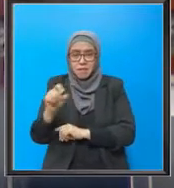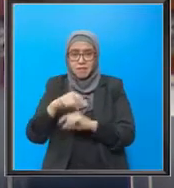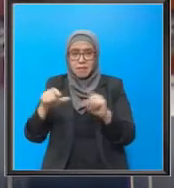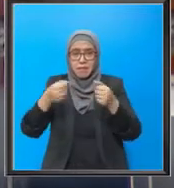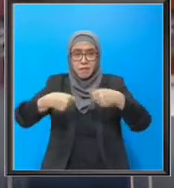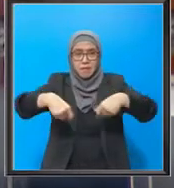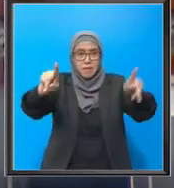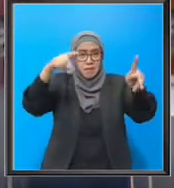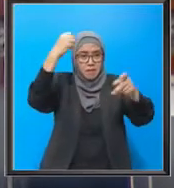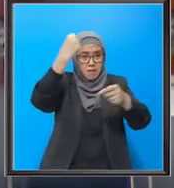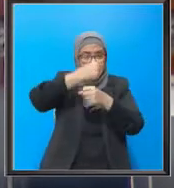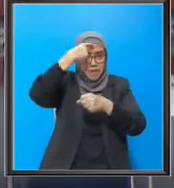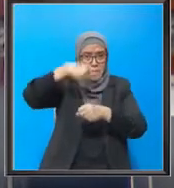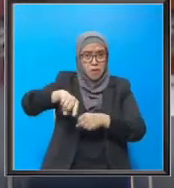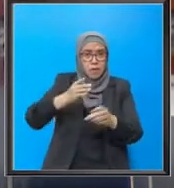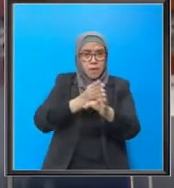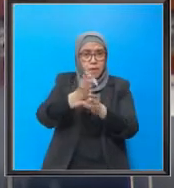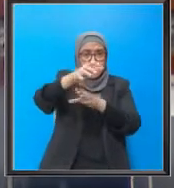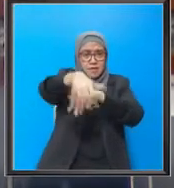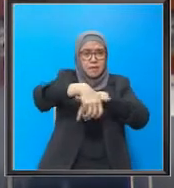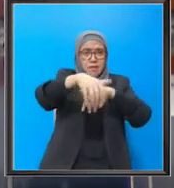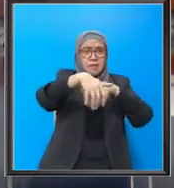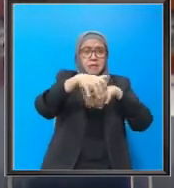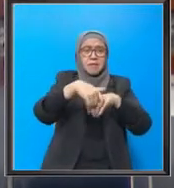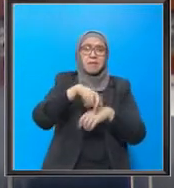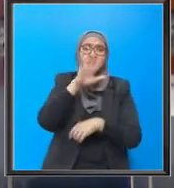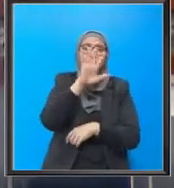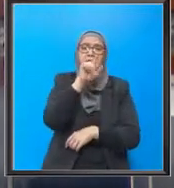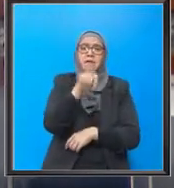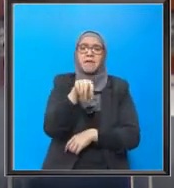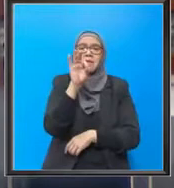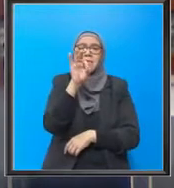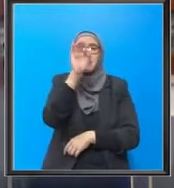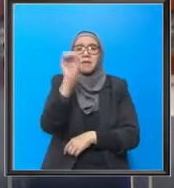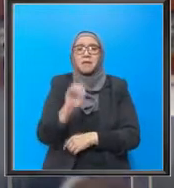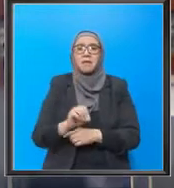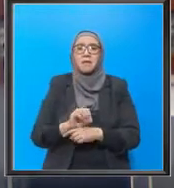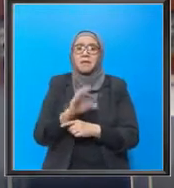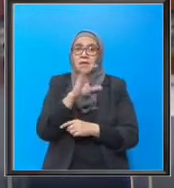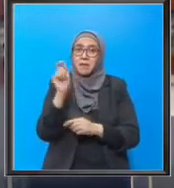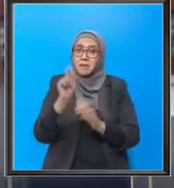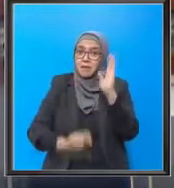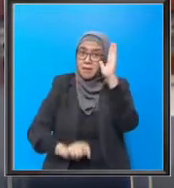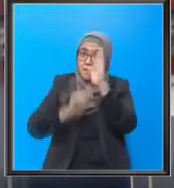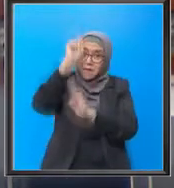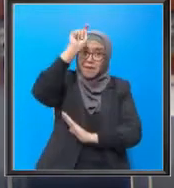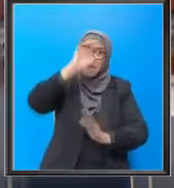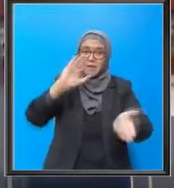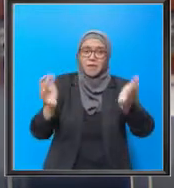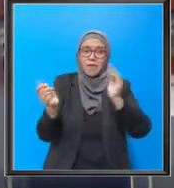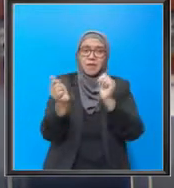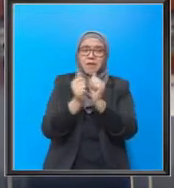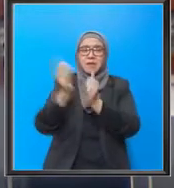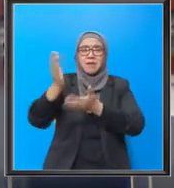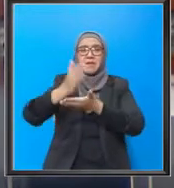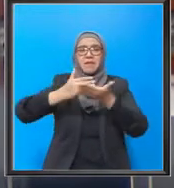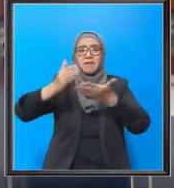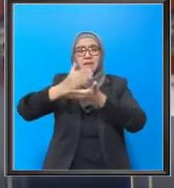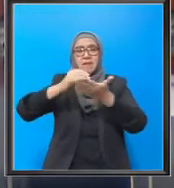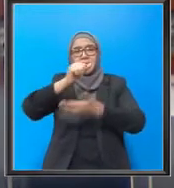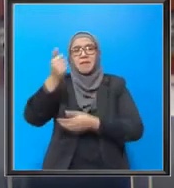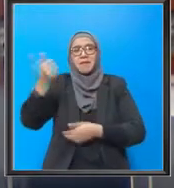sektor pertanian adalah sekitar sini 600 yaitu tertinggi berbanding dengan sektor lain